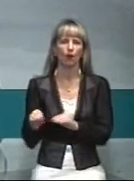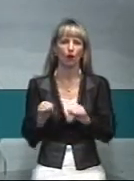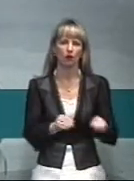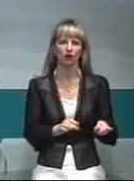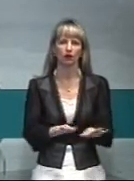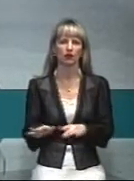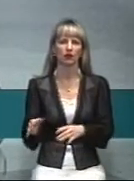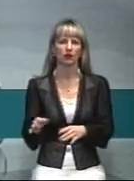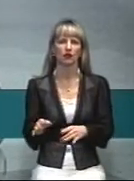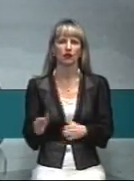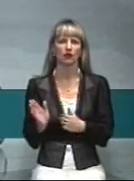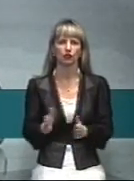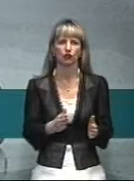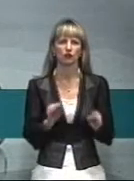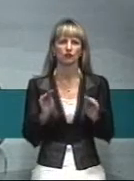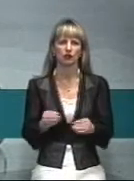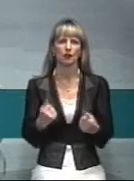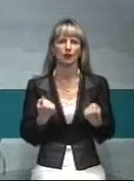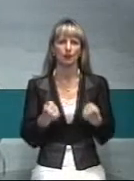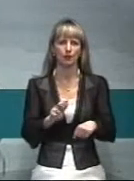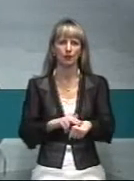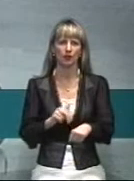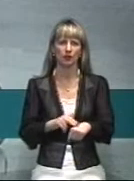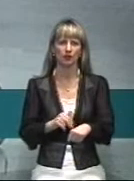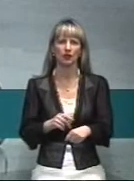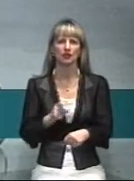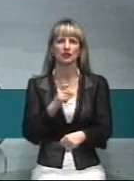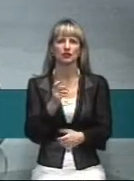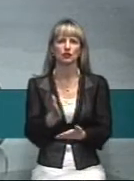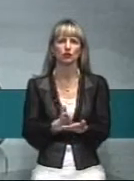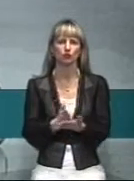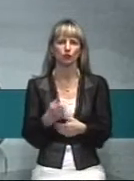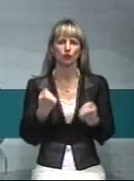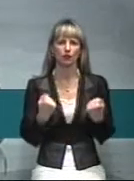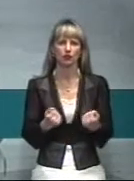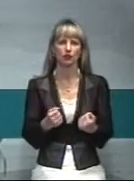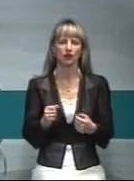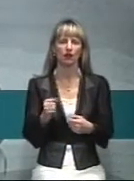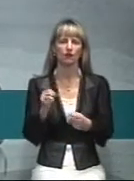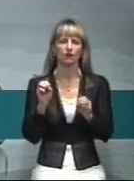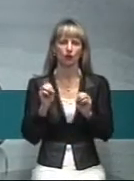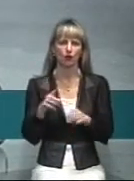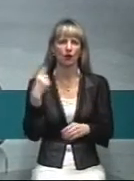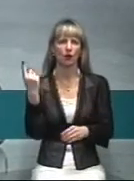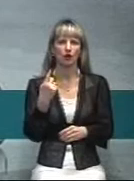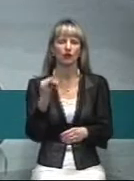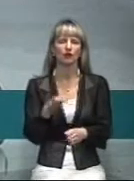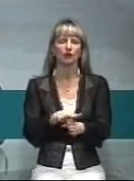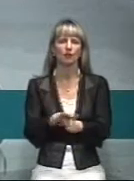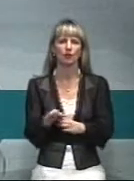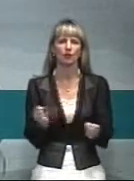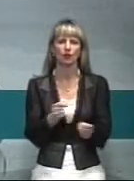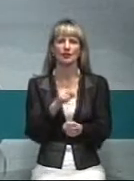тобто виставляється екіпаж патрульної поліції з службовим автомобілем, з включеним маячком, і здійснює вимірювання швидкості.